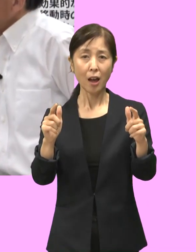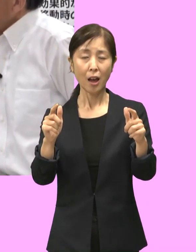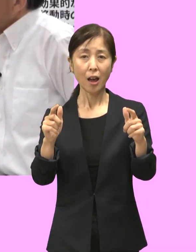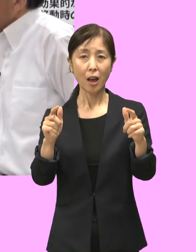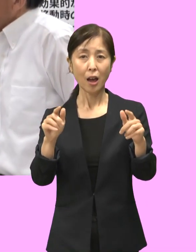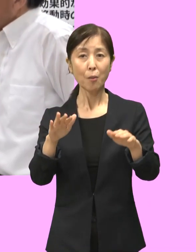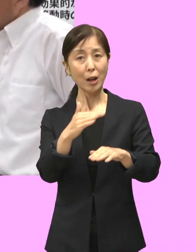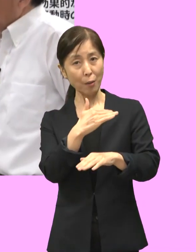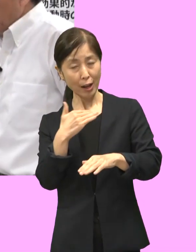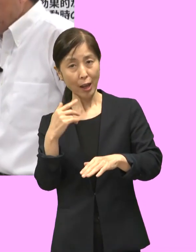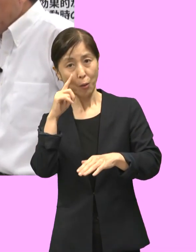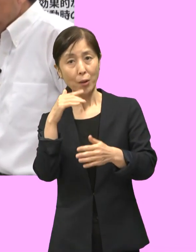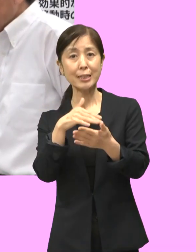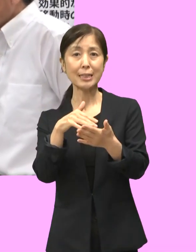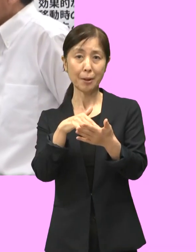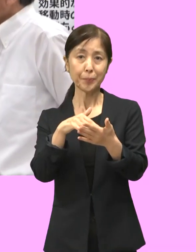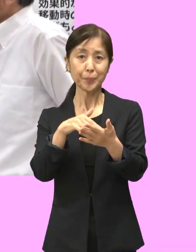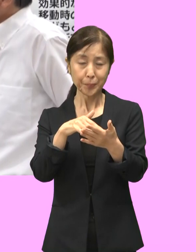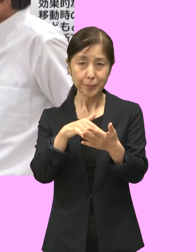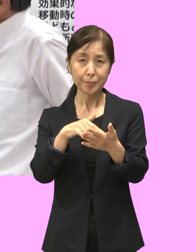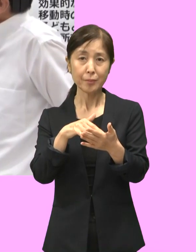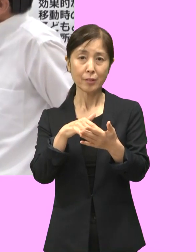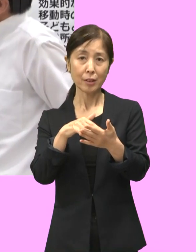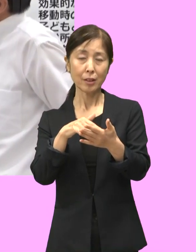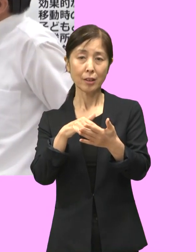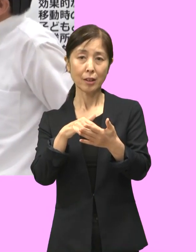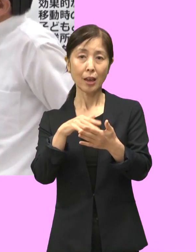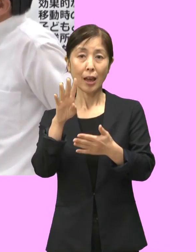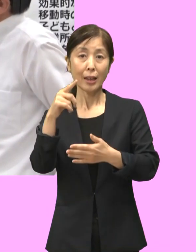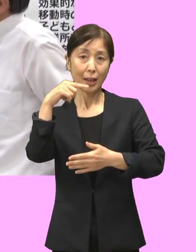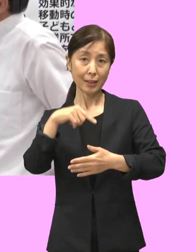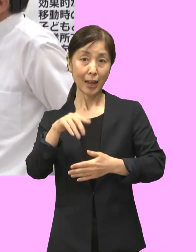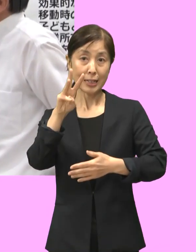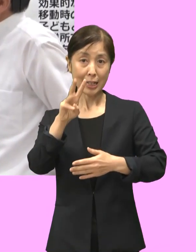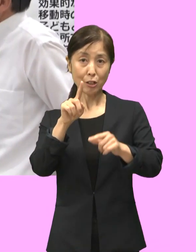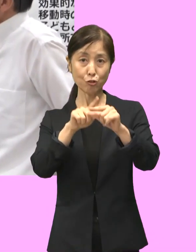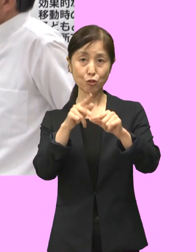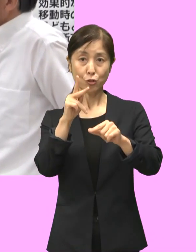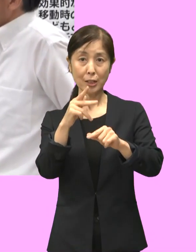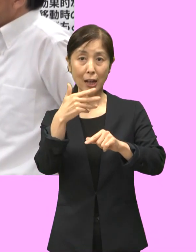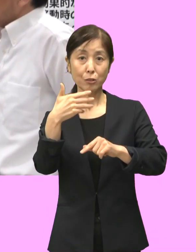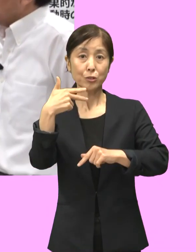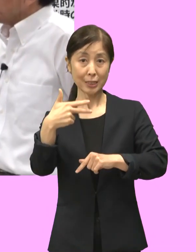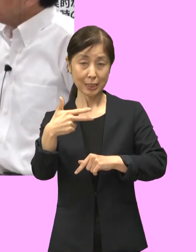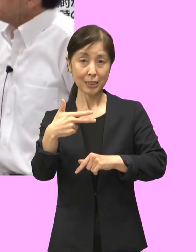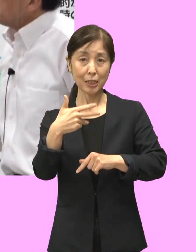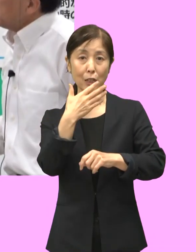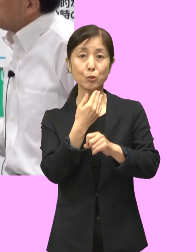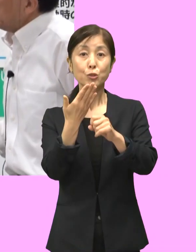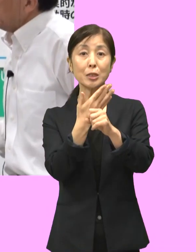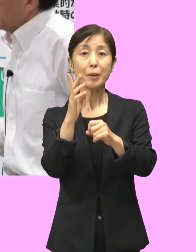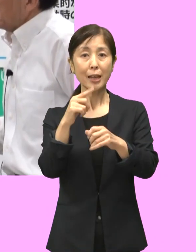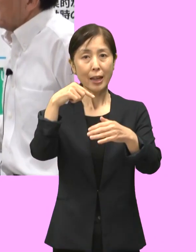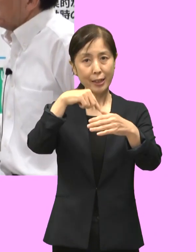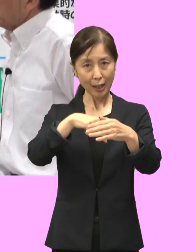でちなみに、まあ、これは我々の試算ですけども、市内県内3中核市と福島県内を、